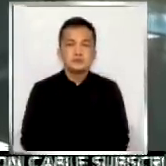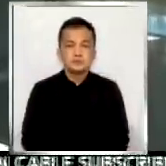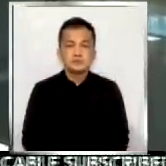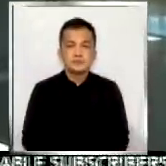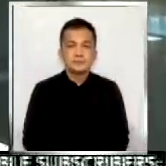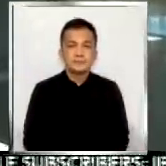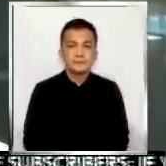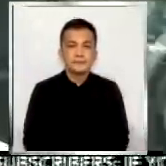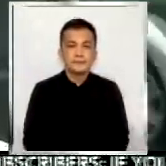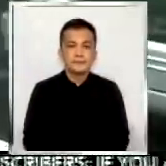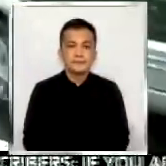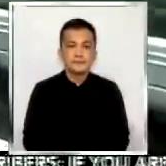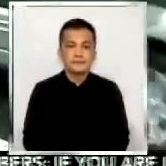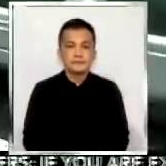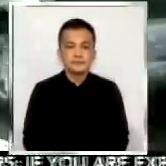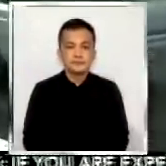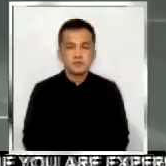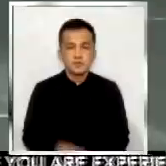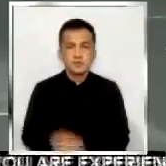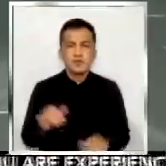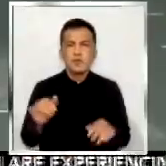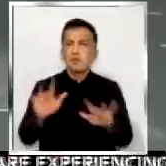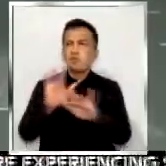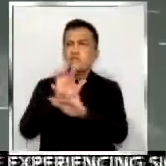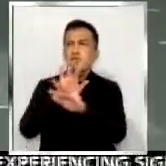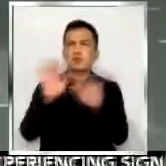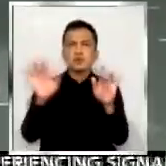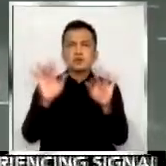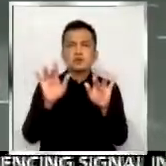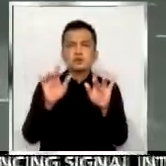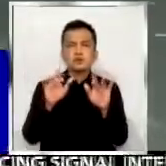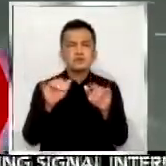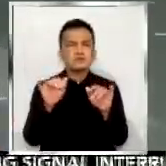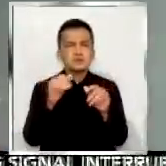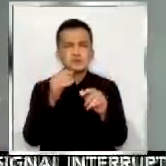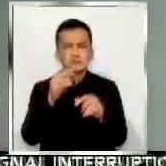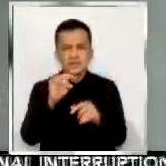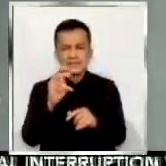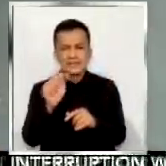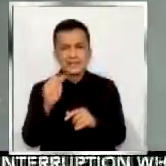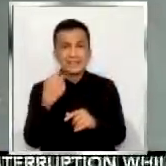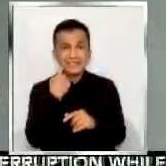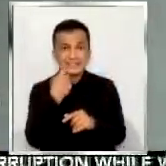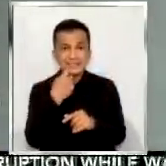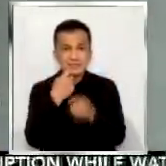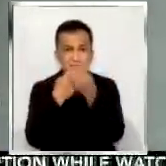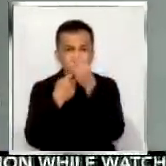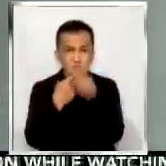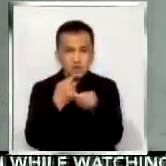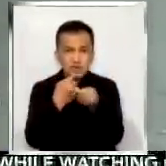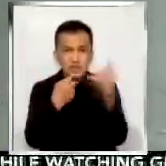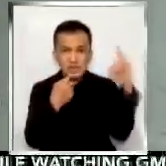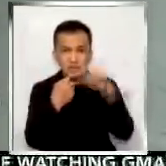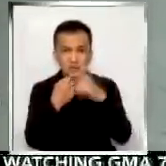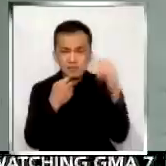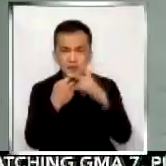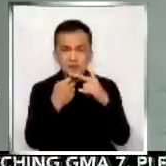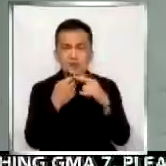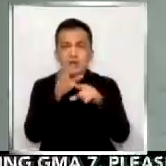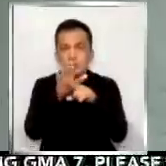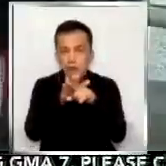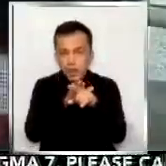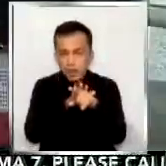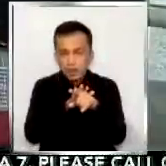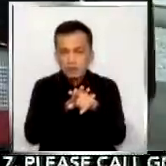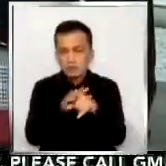Tila ghost town sa NAIA Terminal 3 kanina, mabibilang ang mga pasaherong dumarating. Sa tumal ng pasahero, midlip na lang ang ilang baggage